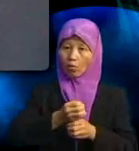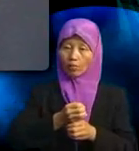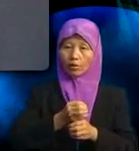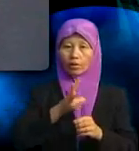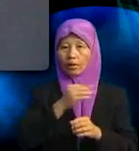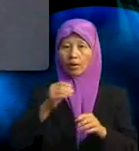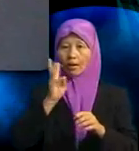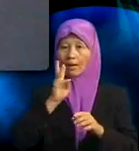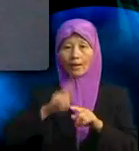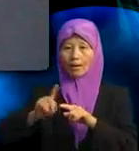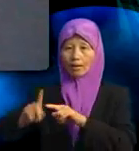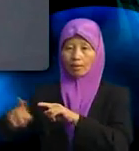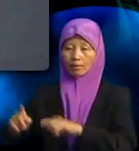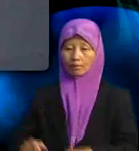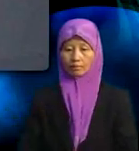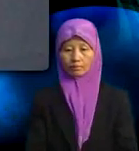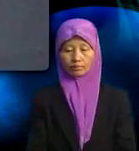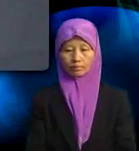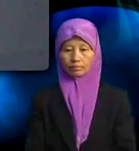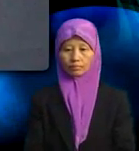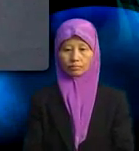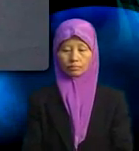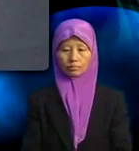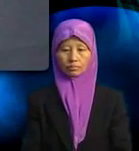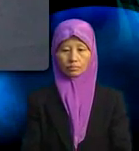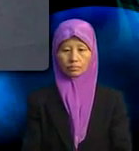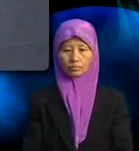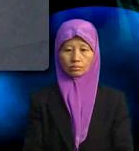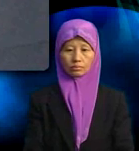air kopi, dan sebagainya.